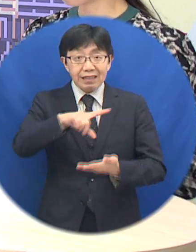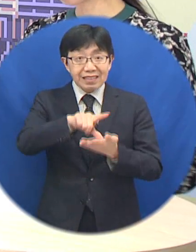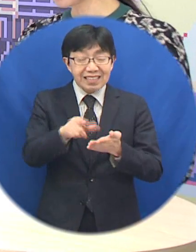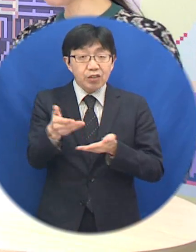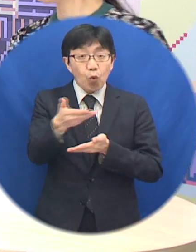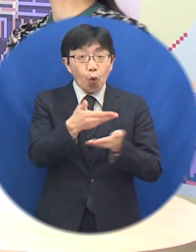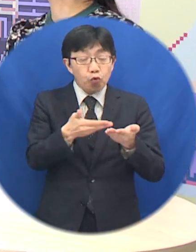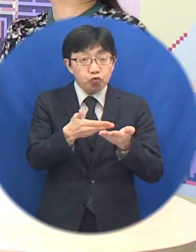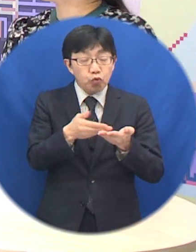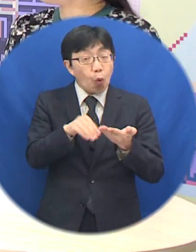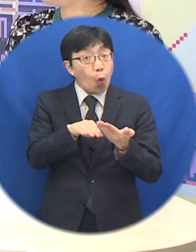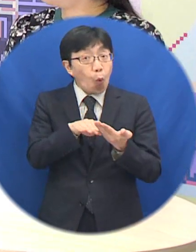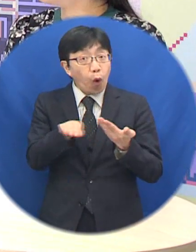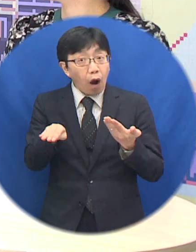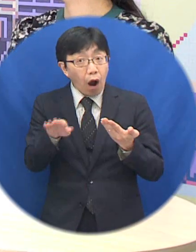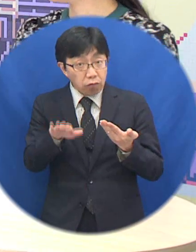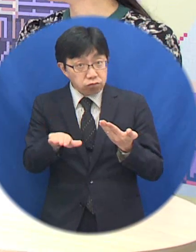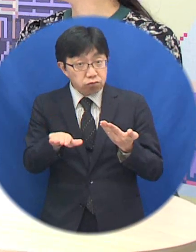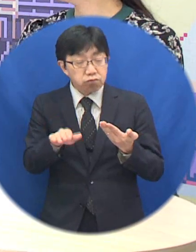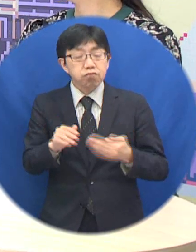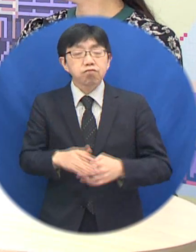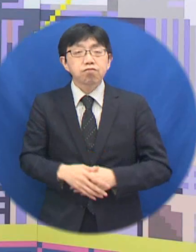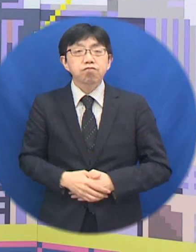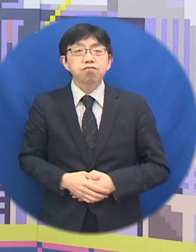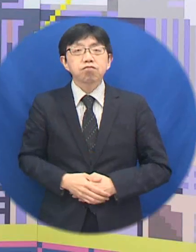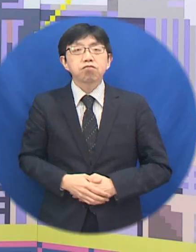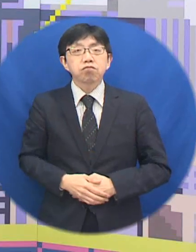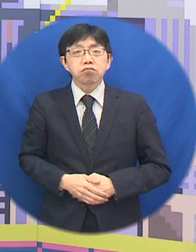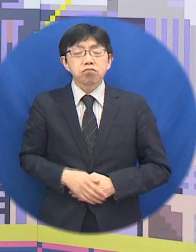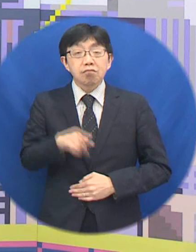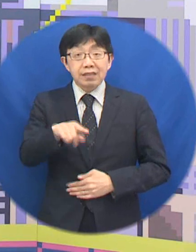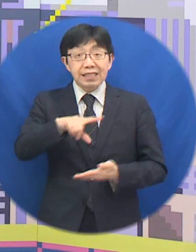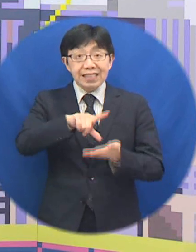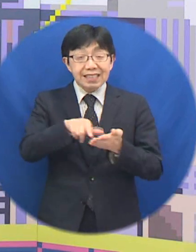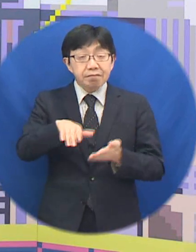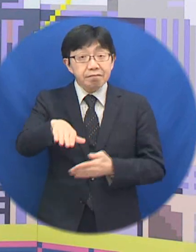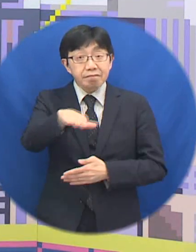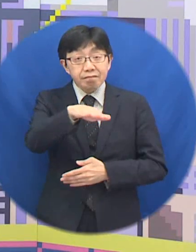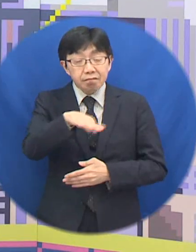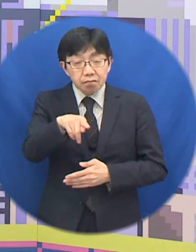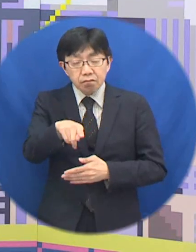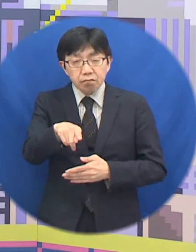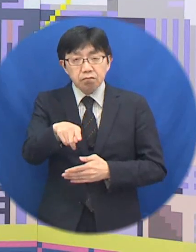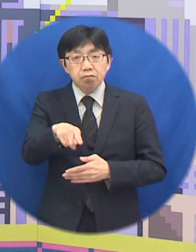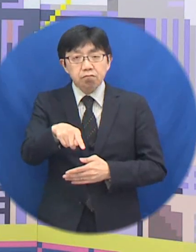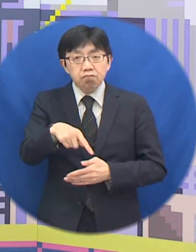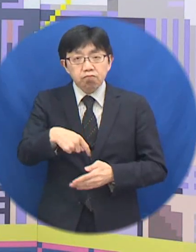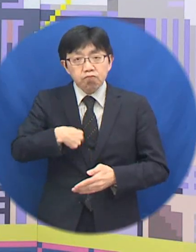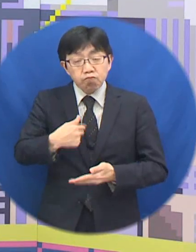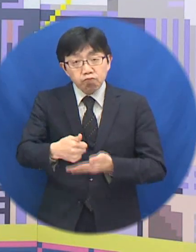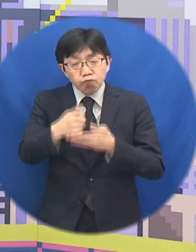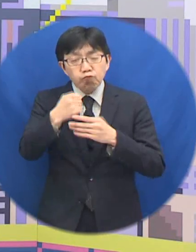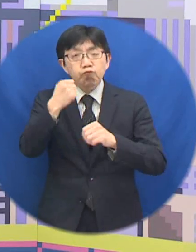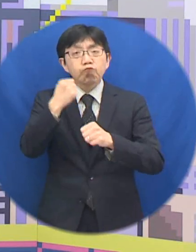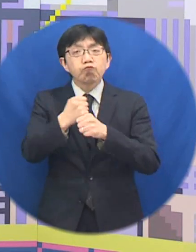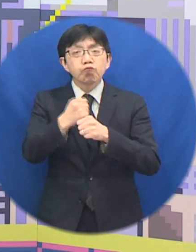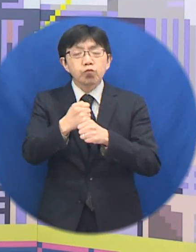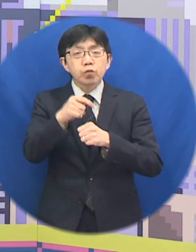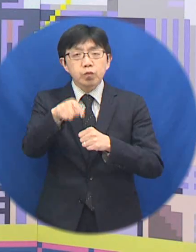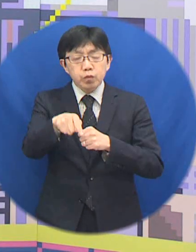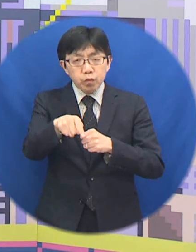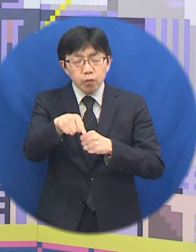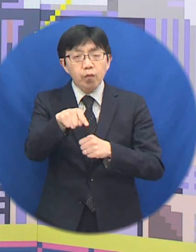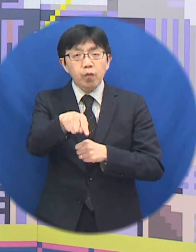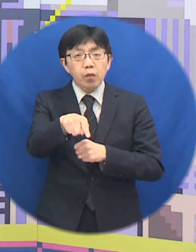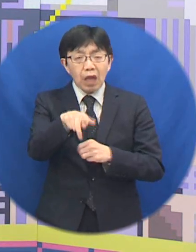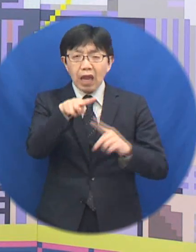場他にはどんなものがありますか？ そうですね、地域の方々が主体となって、養子縁の方の介護予防を目